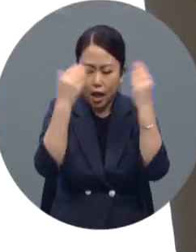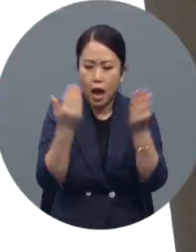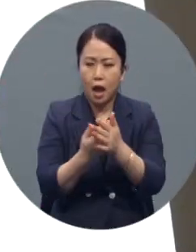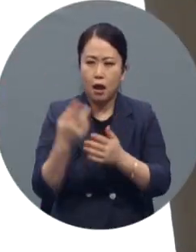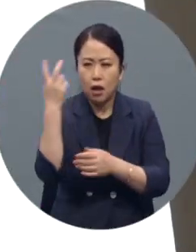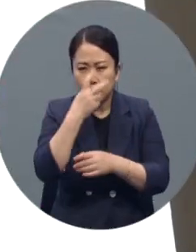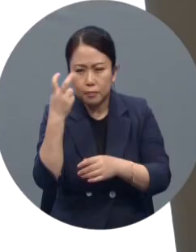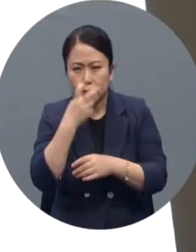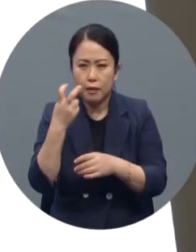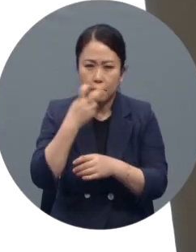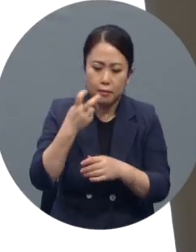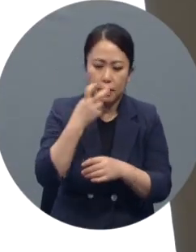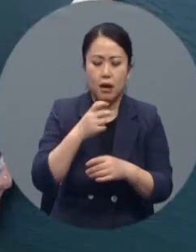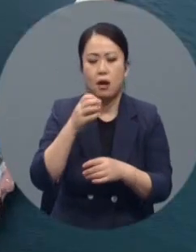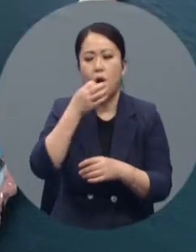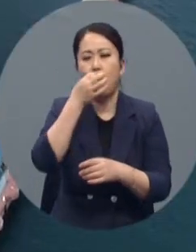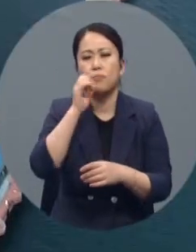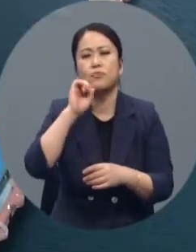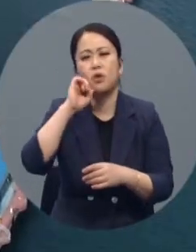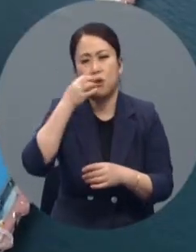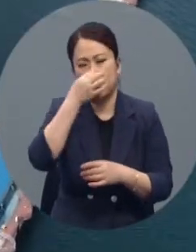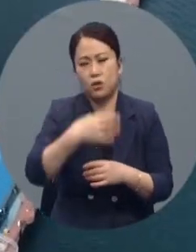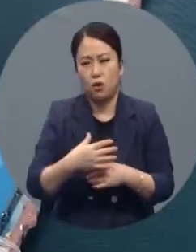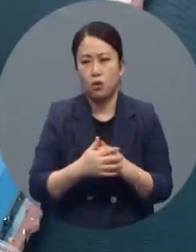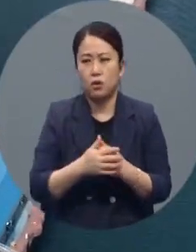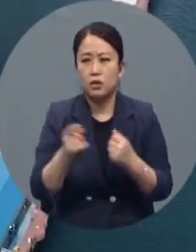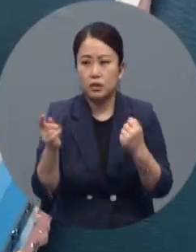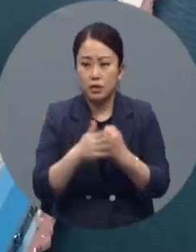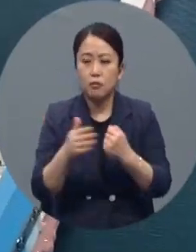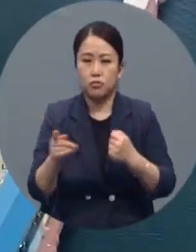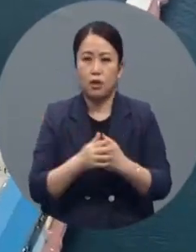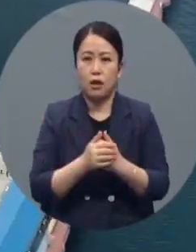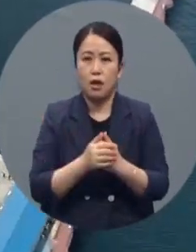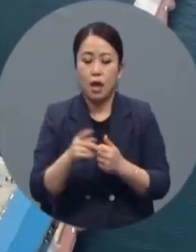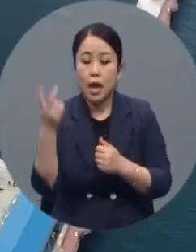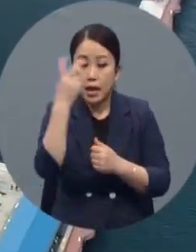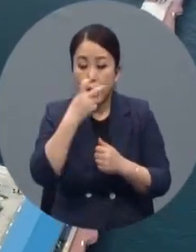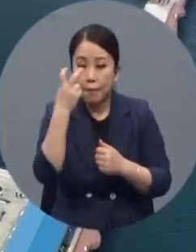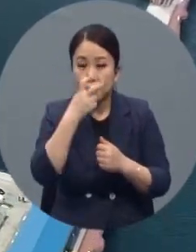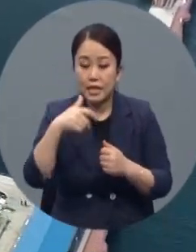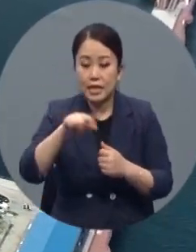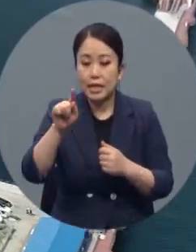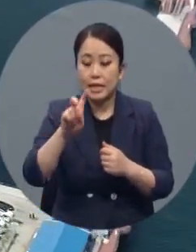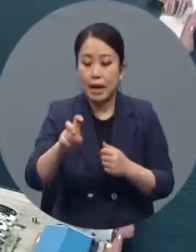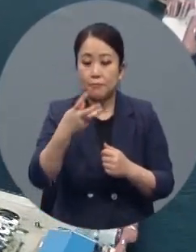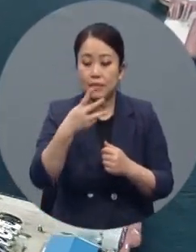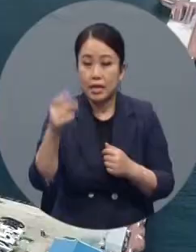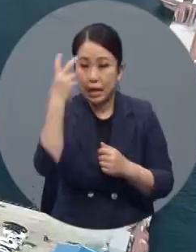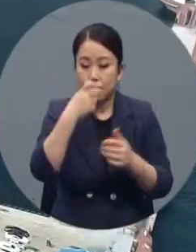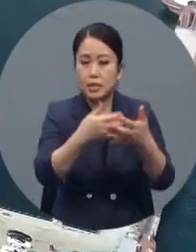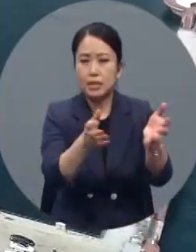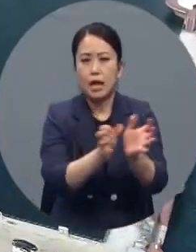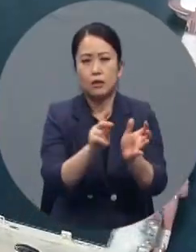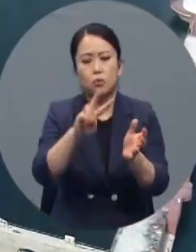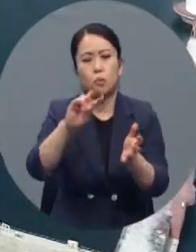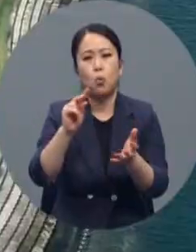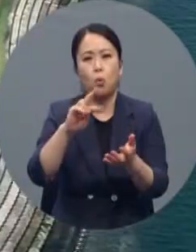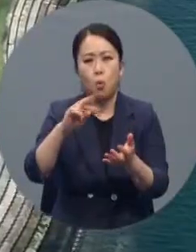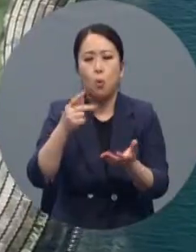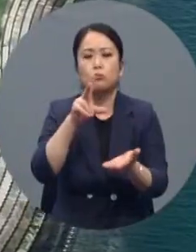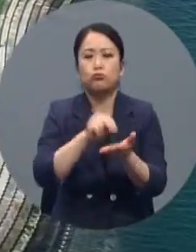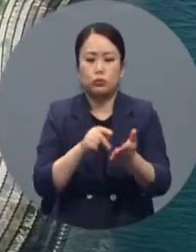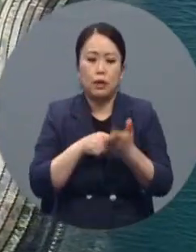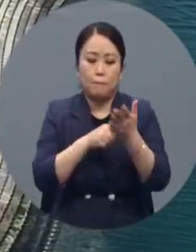내놓고 파악했습니다. 여러 가지 수많은 정확하게 나왔었고 감리단도 문제를 제기한 바 있습니다. 그런데 사실 원래